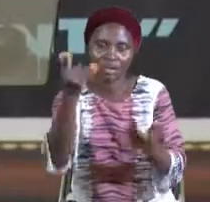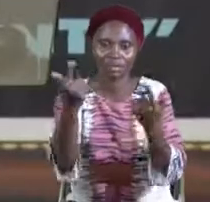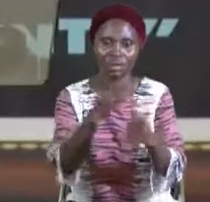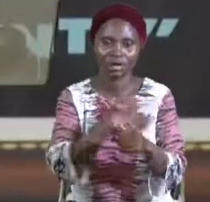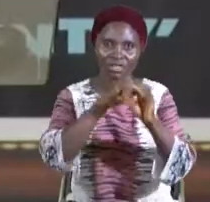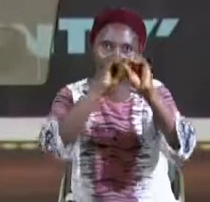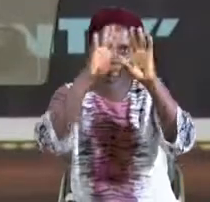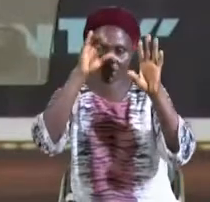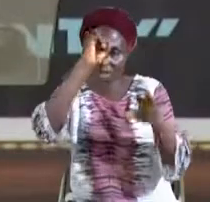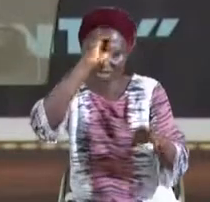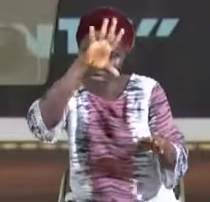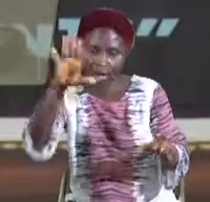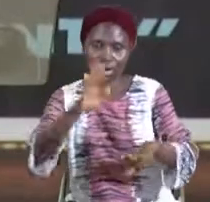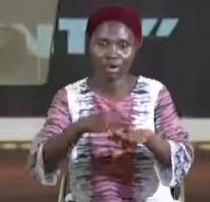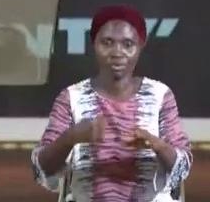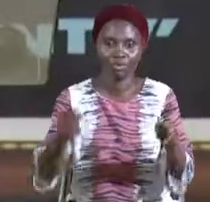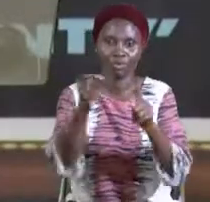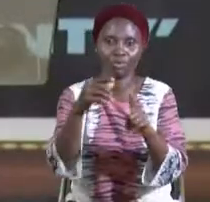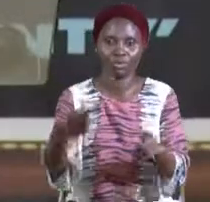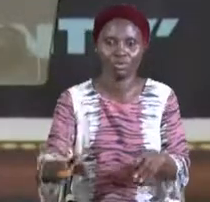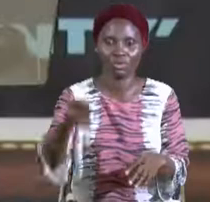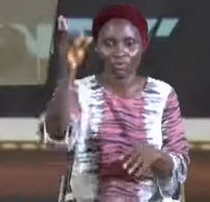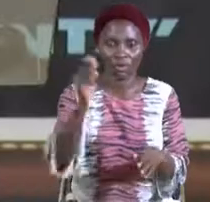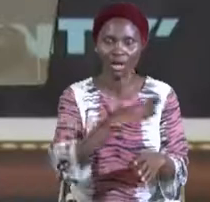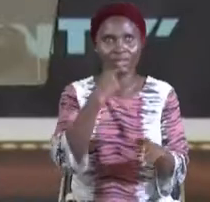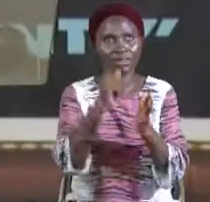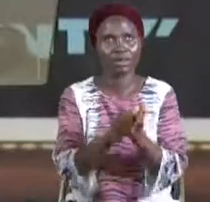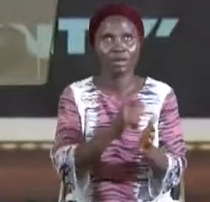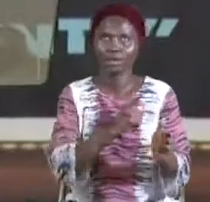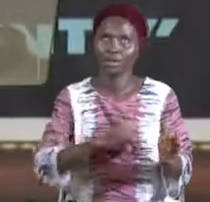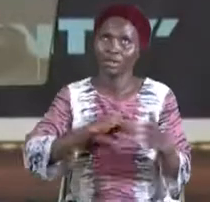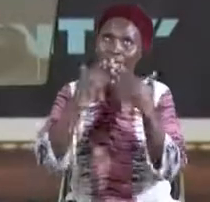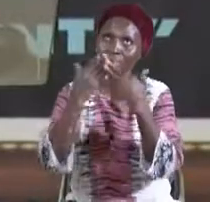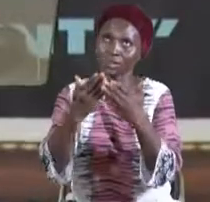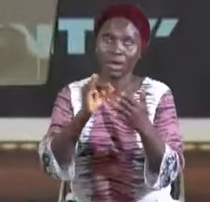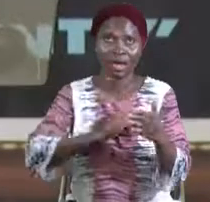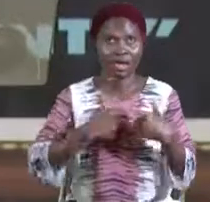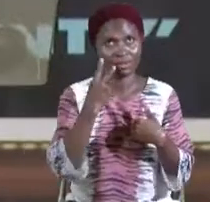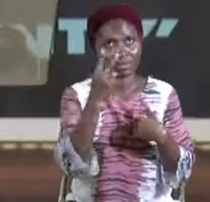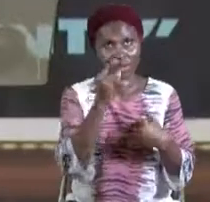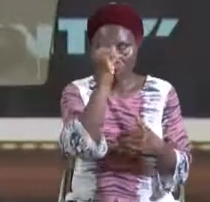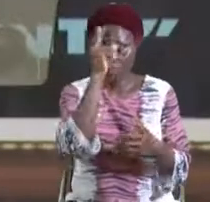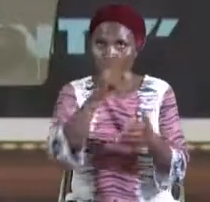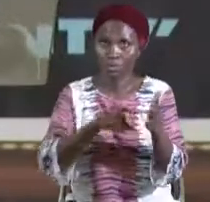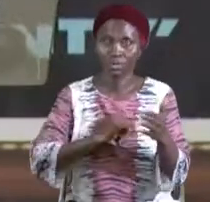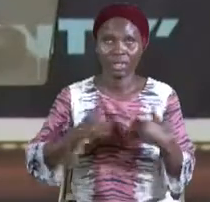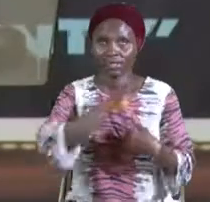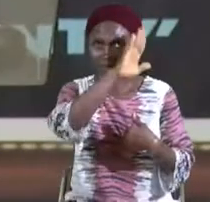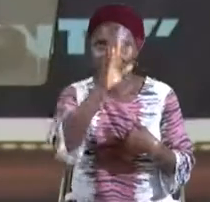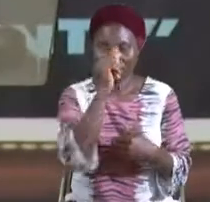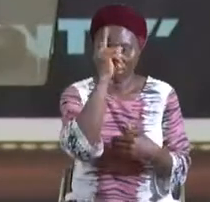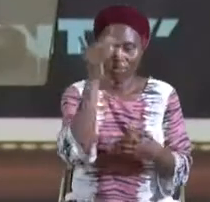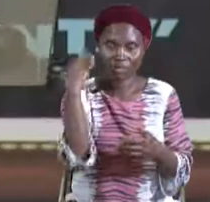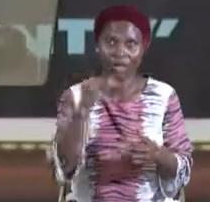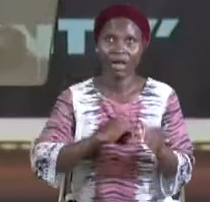de Dieu. Et nous disons, oh Seigneur, merci, je vois ce que je n'ai jamais vu avant. Je comprends ce que je n'ai jamais compris avant. Je peux